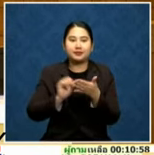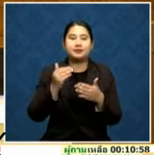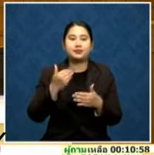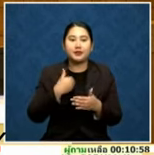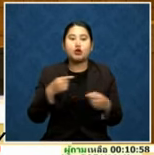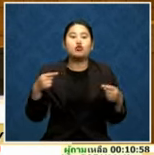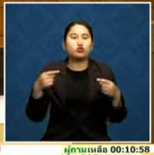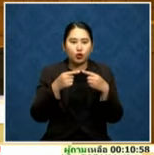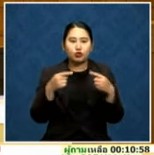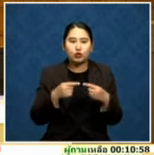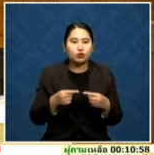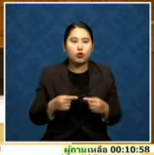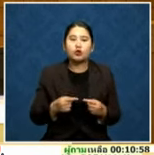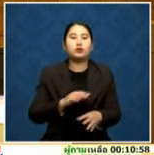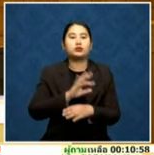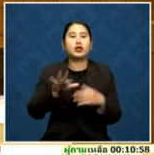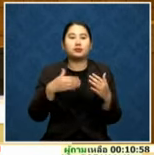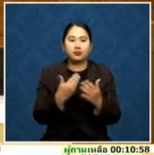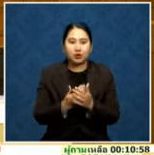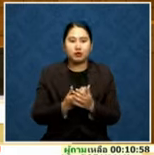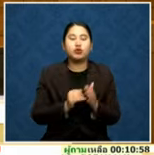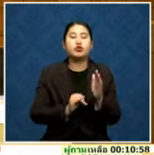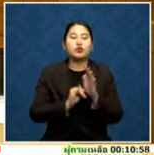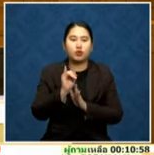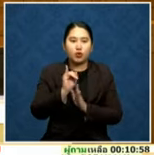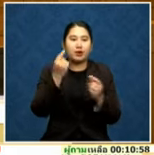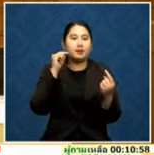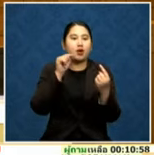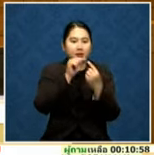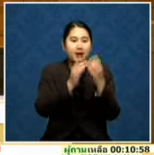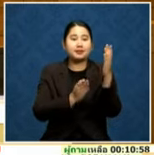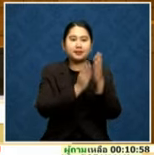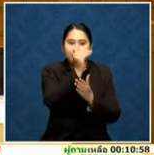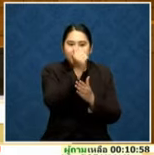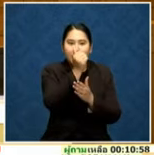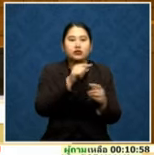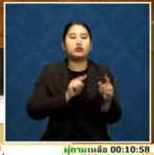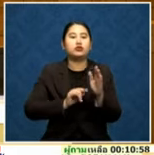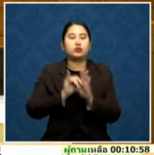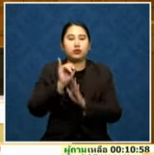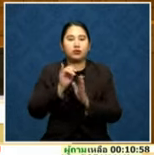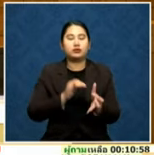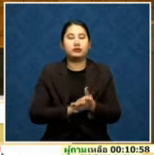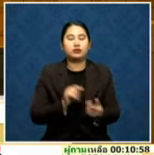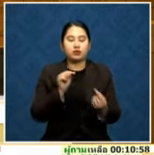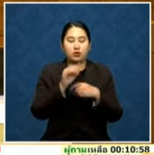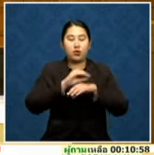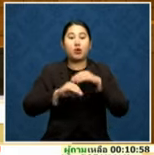ดนใส่ประชาชน้วก็ถูกุภกหหทหหลกบ